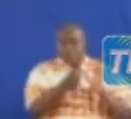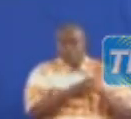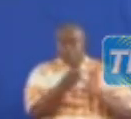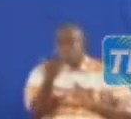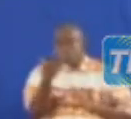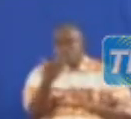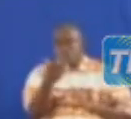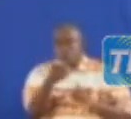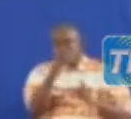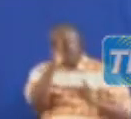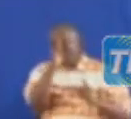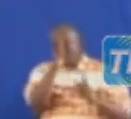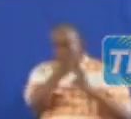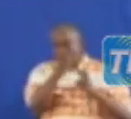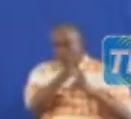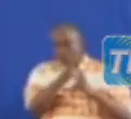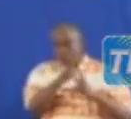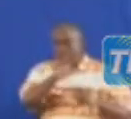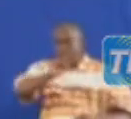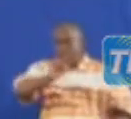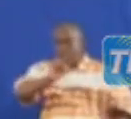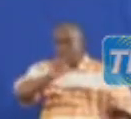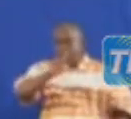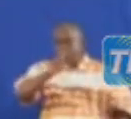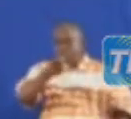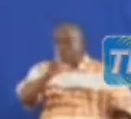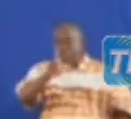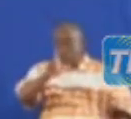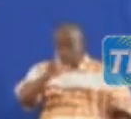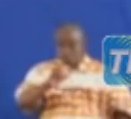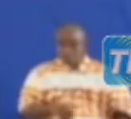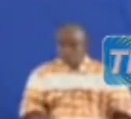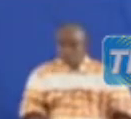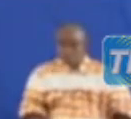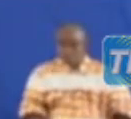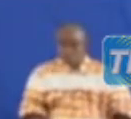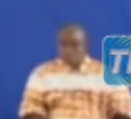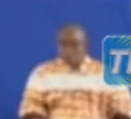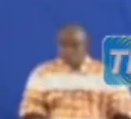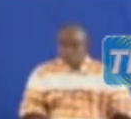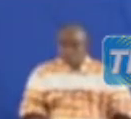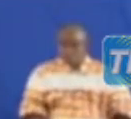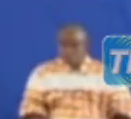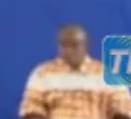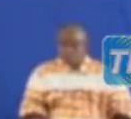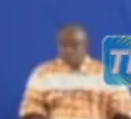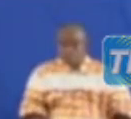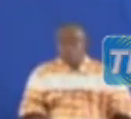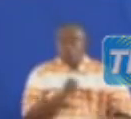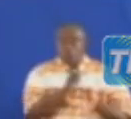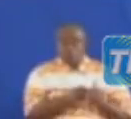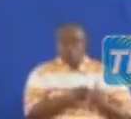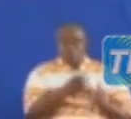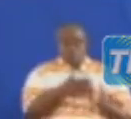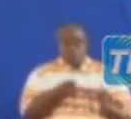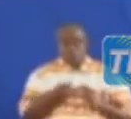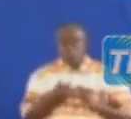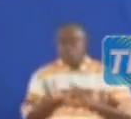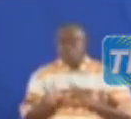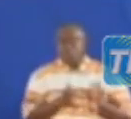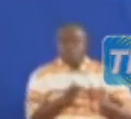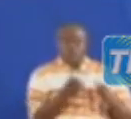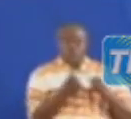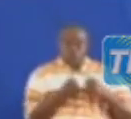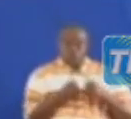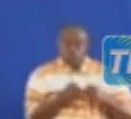malengo ya maendeleo endelevu ya 2030. Mheshimiwa Spika, Ofisi ya Rais Temisemi imepanga